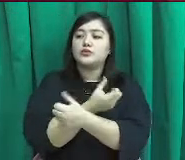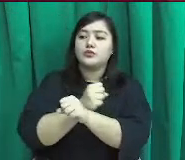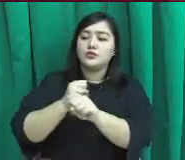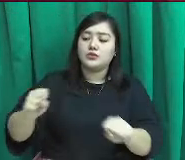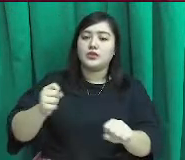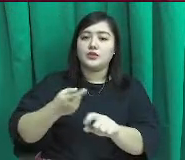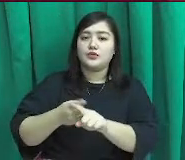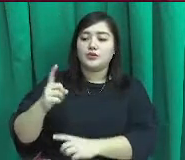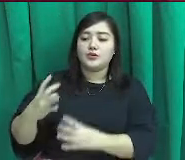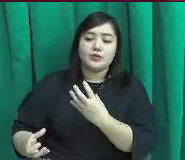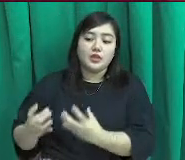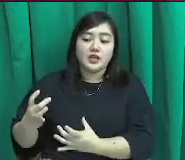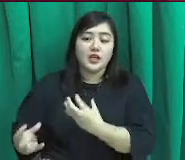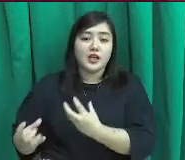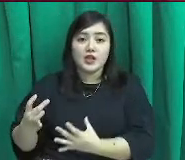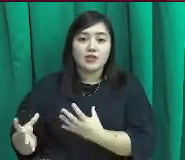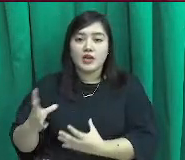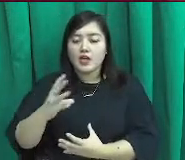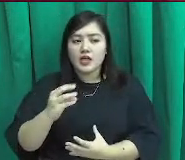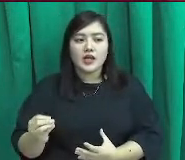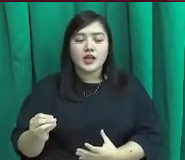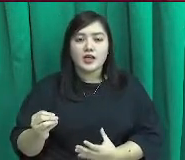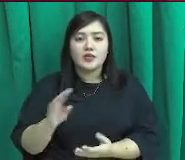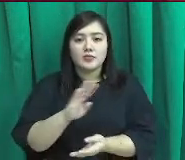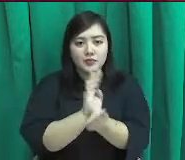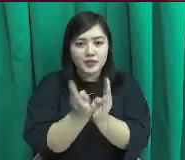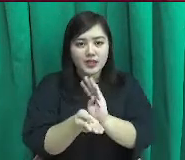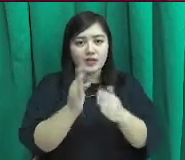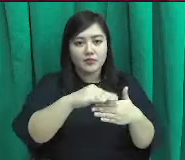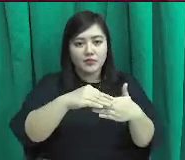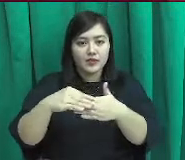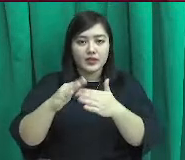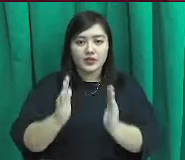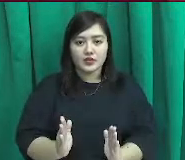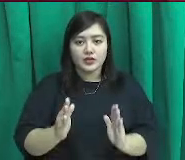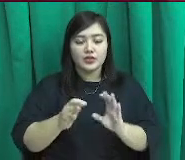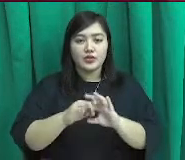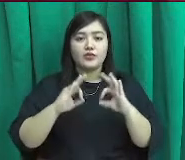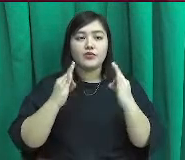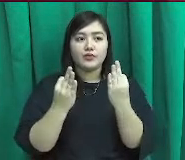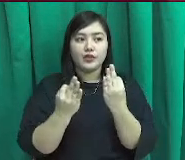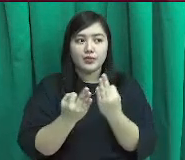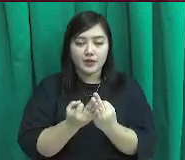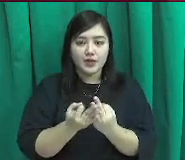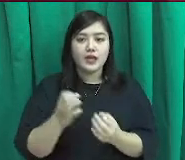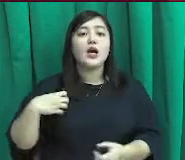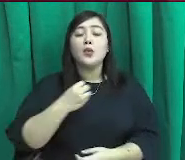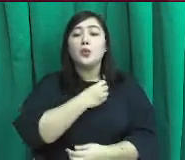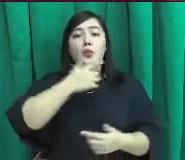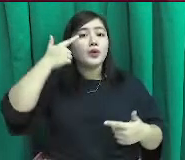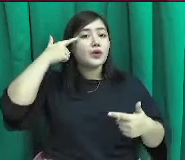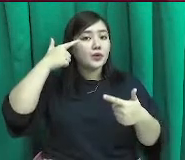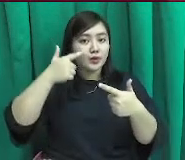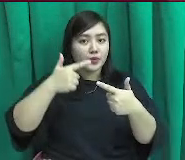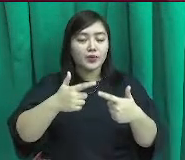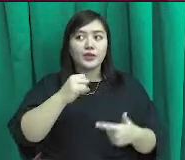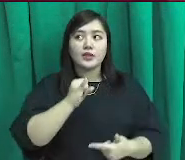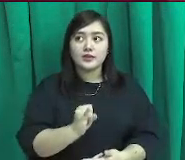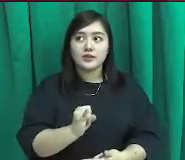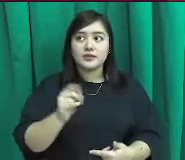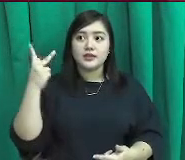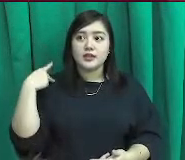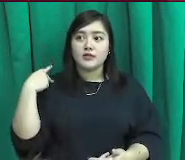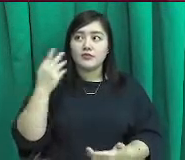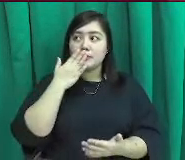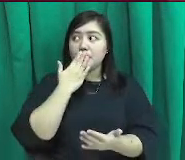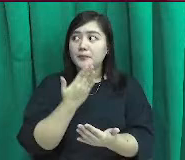itinalaga bilang leader, ang layunin po natin ay magkaroon ng kaayusan sa bawat isang miyembro na ating pamilya. But in most cases, yun nga